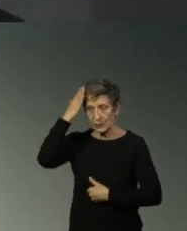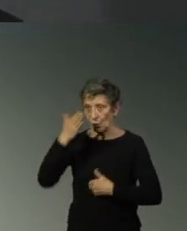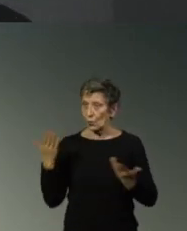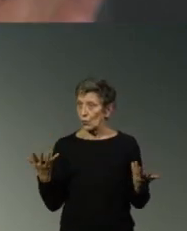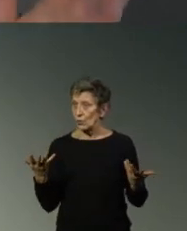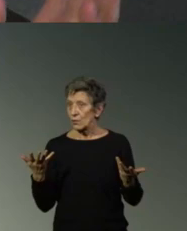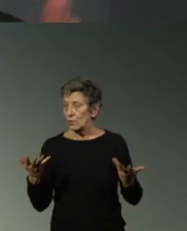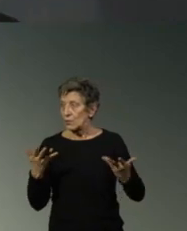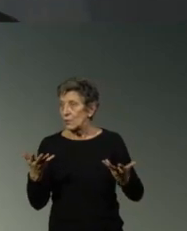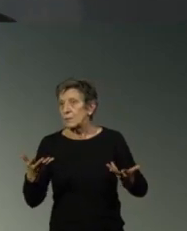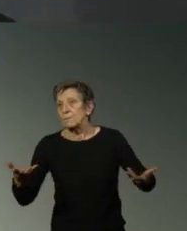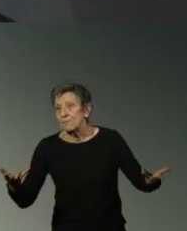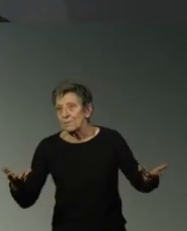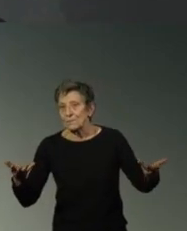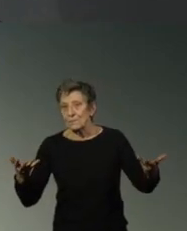suis qu'un parmi plein,